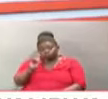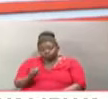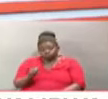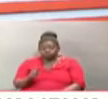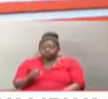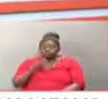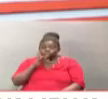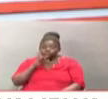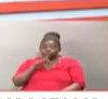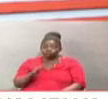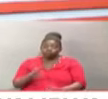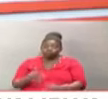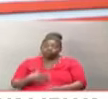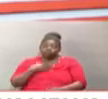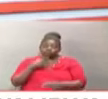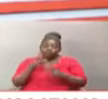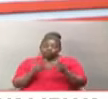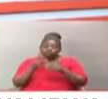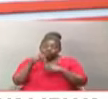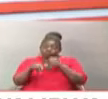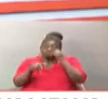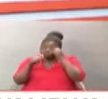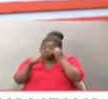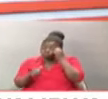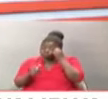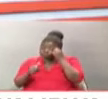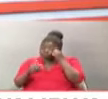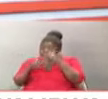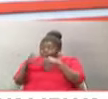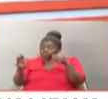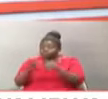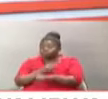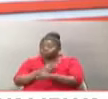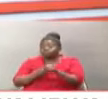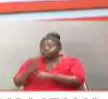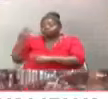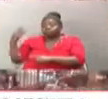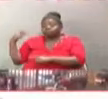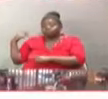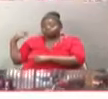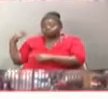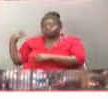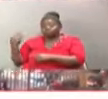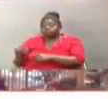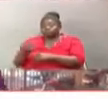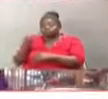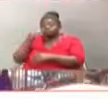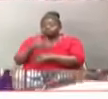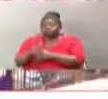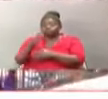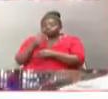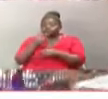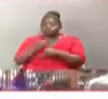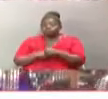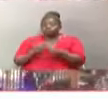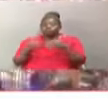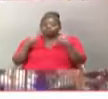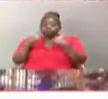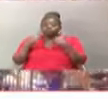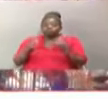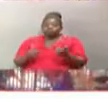alambula ekifo kino ekyaggulwawo mwezi mulamba emabega. Oluvannyuma lw'ekiseera ekiwerako